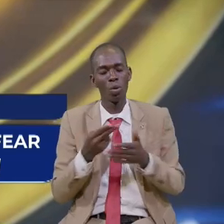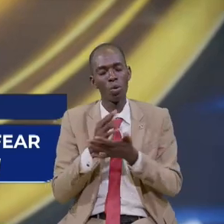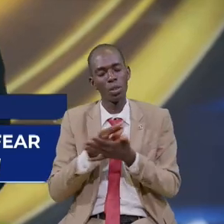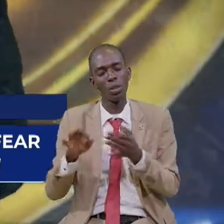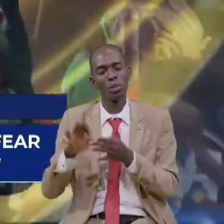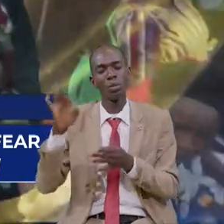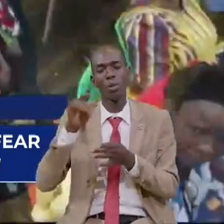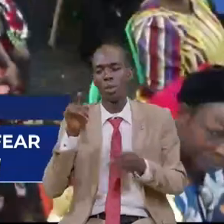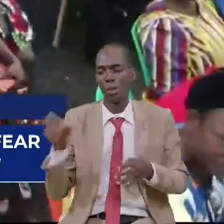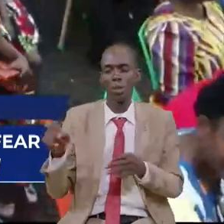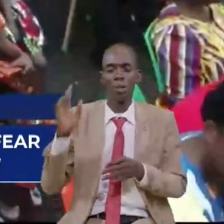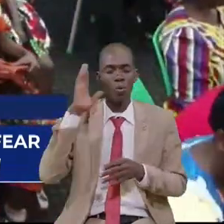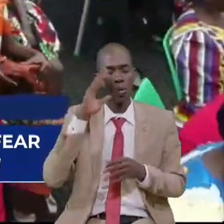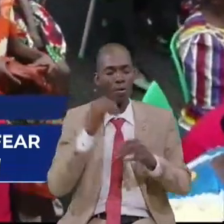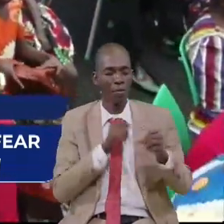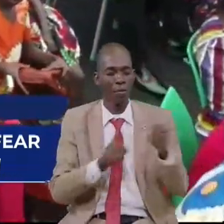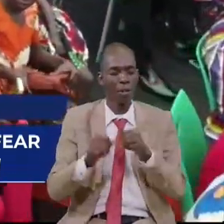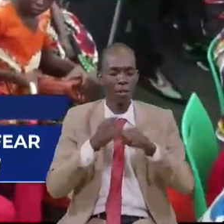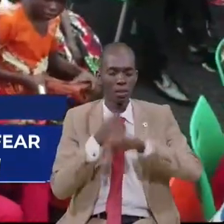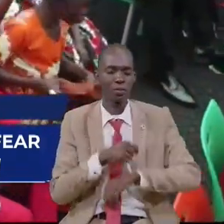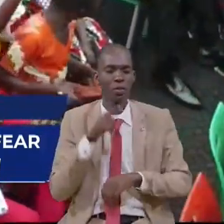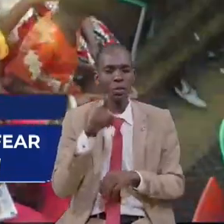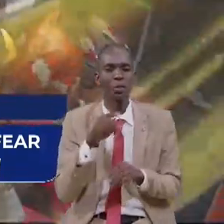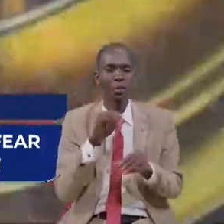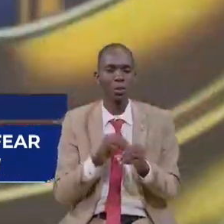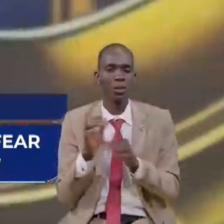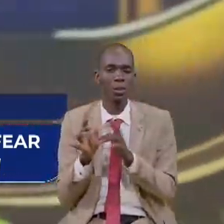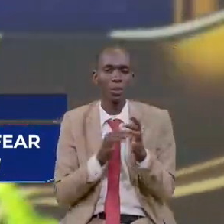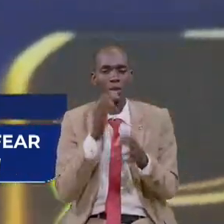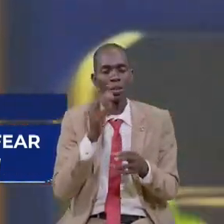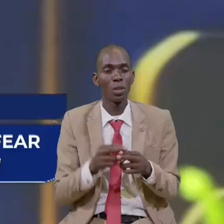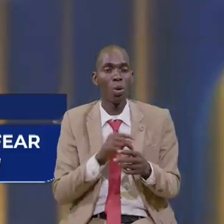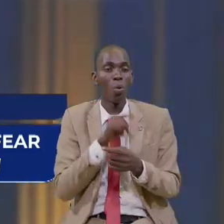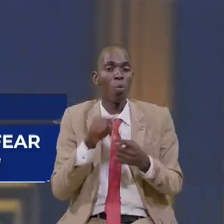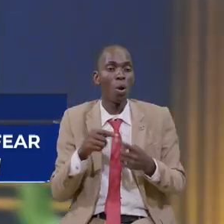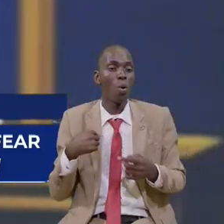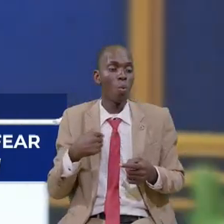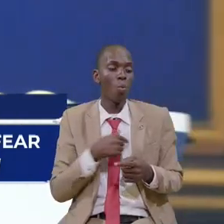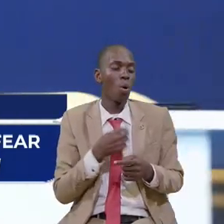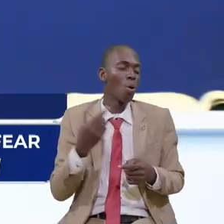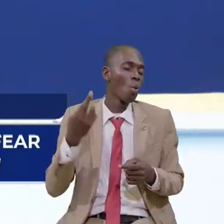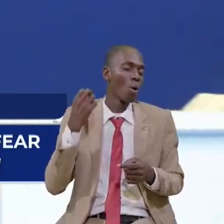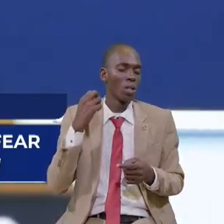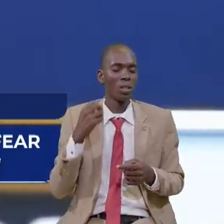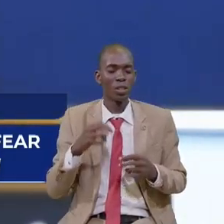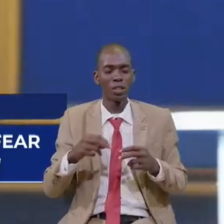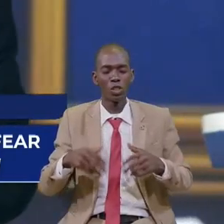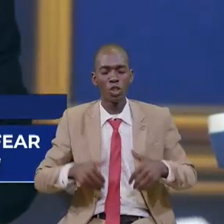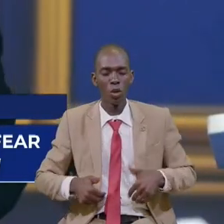va combattre pour toi. Quand on était plus jeune, j'étais au primaire à